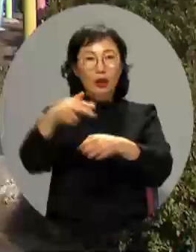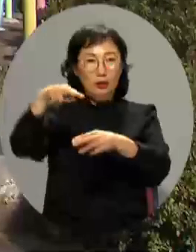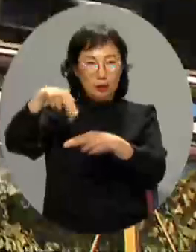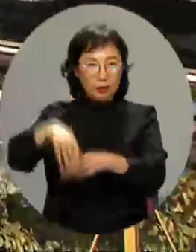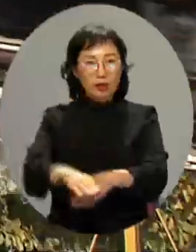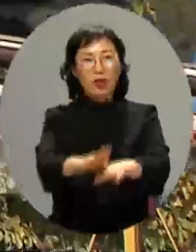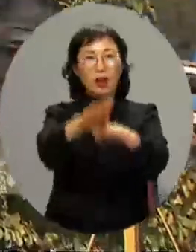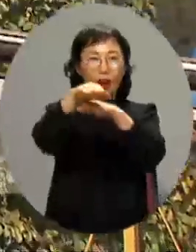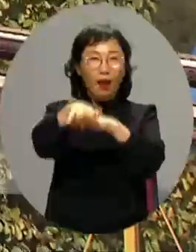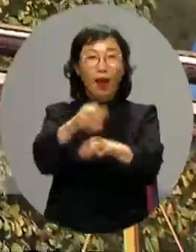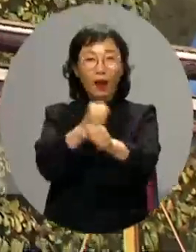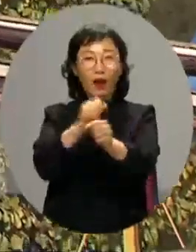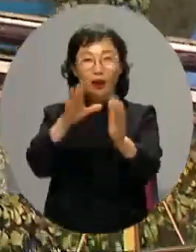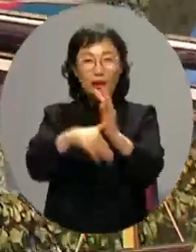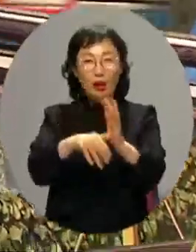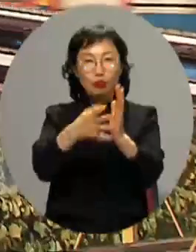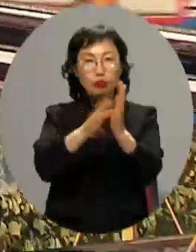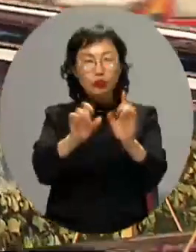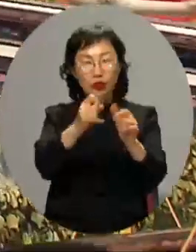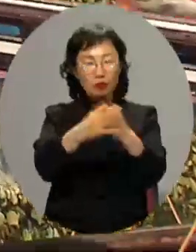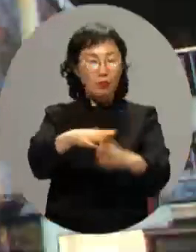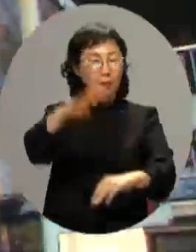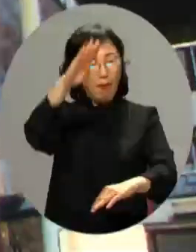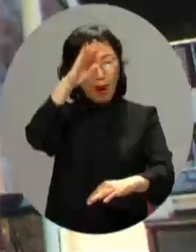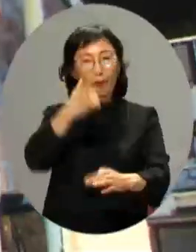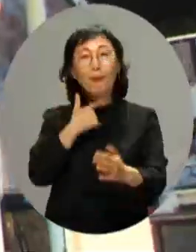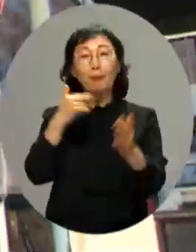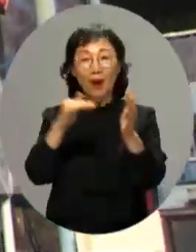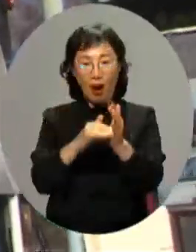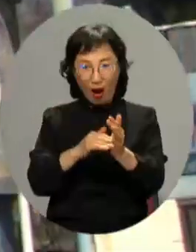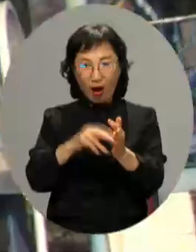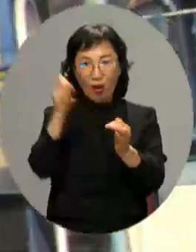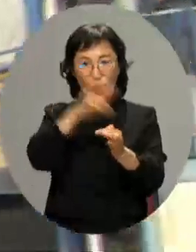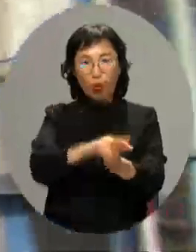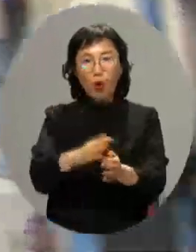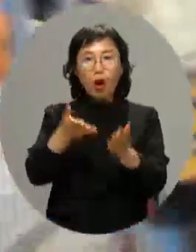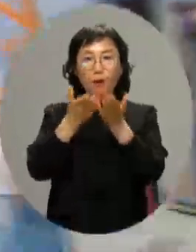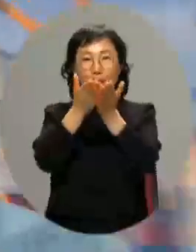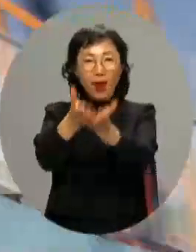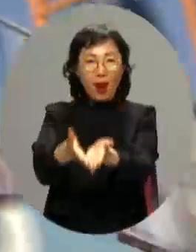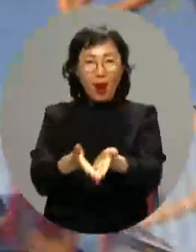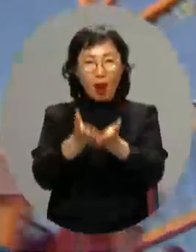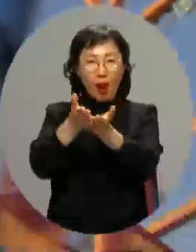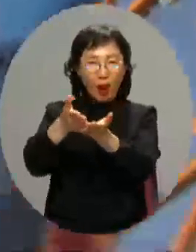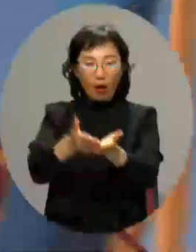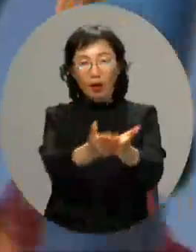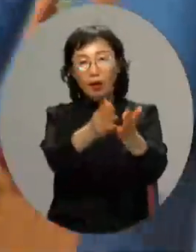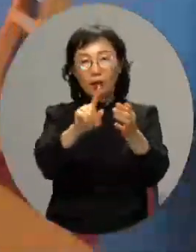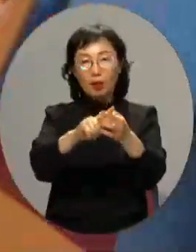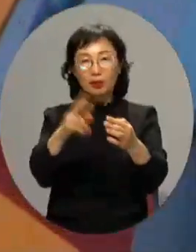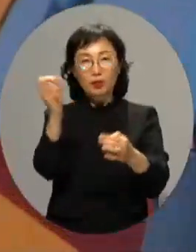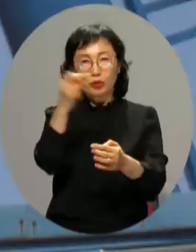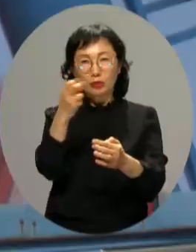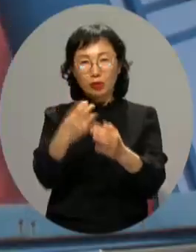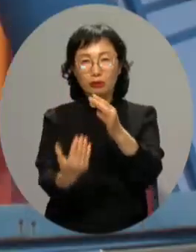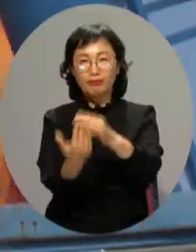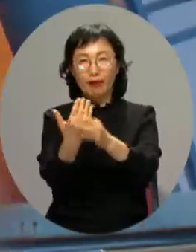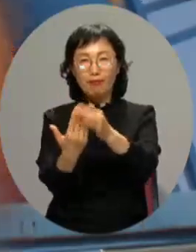철제 구조물에 이마를 다쳤고 2주 전에는 바이킹의 이용객이 고립되는 등 최근 사고가 잇따르고